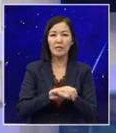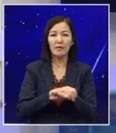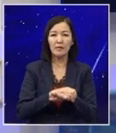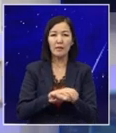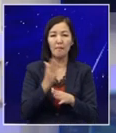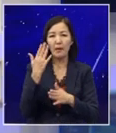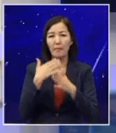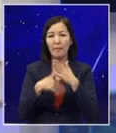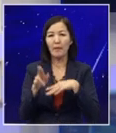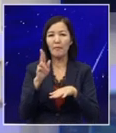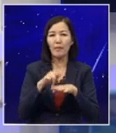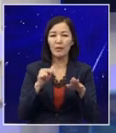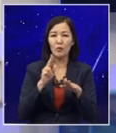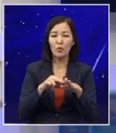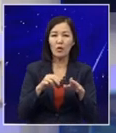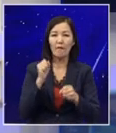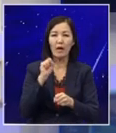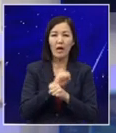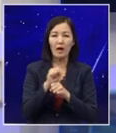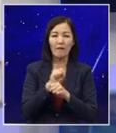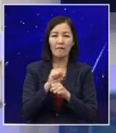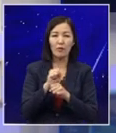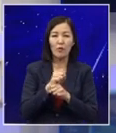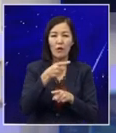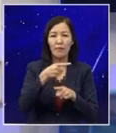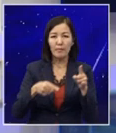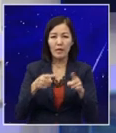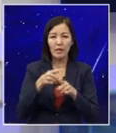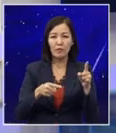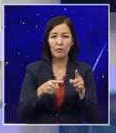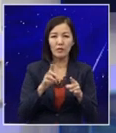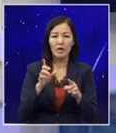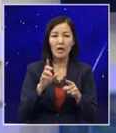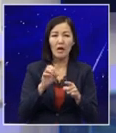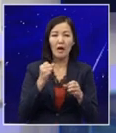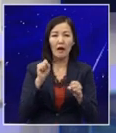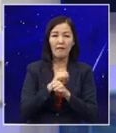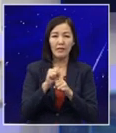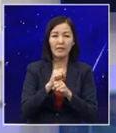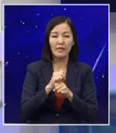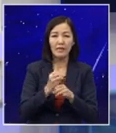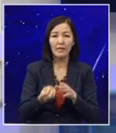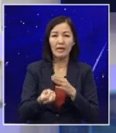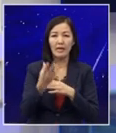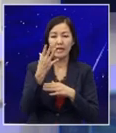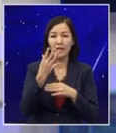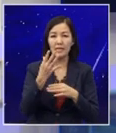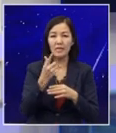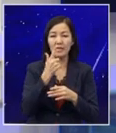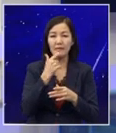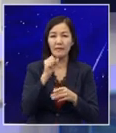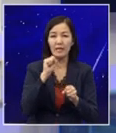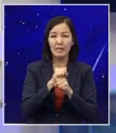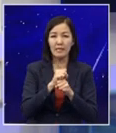совершил побег из патрульного авто. Все случилось на перекрестке, когда автозак остановился на красный свет. Видео курьезного побега разошлось